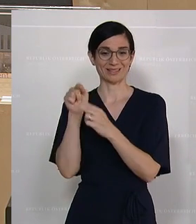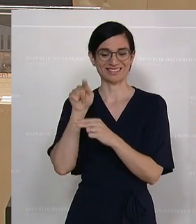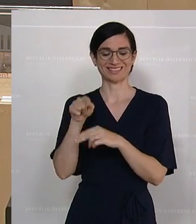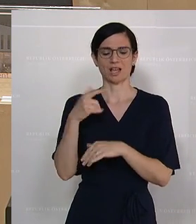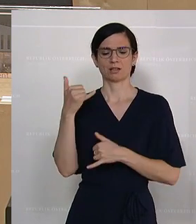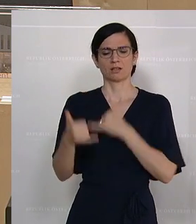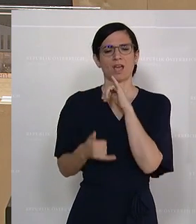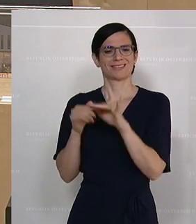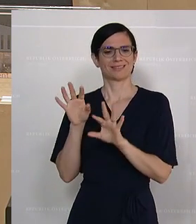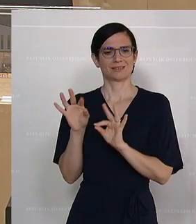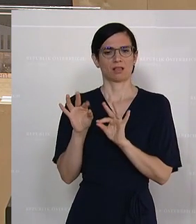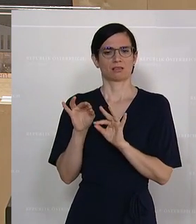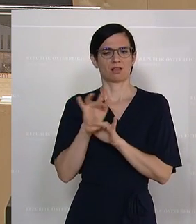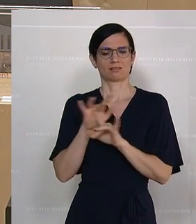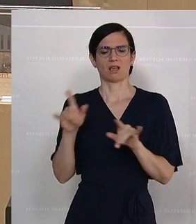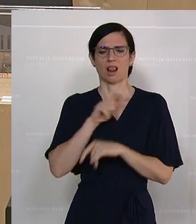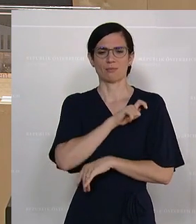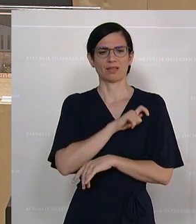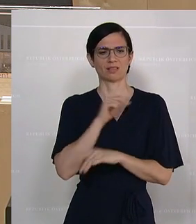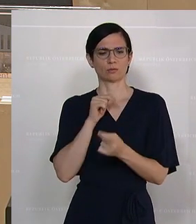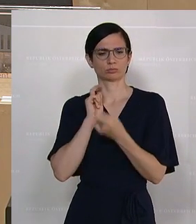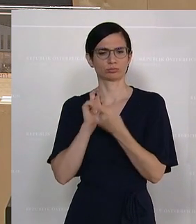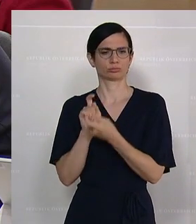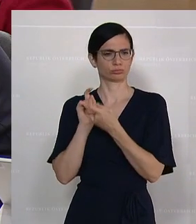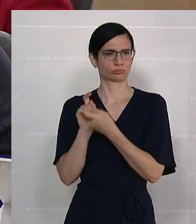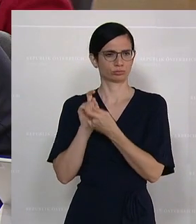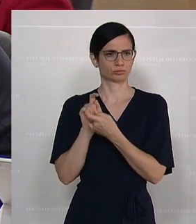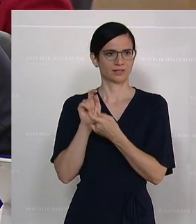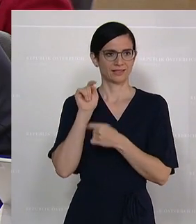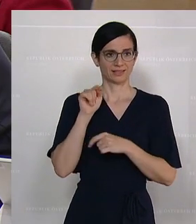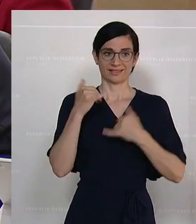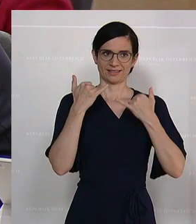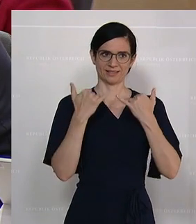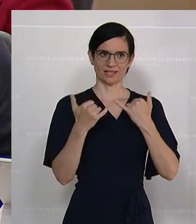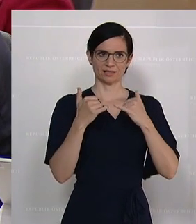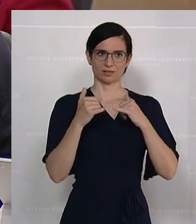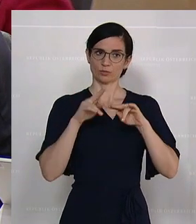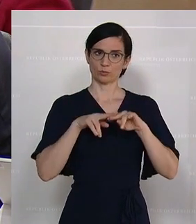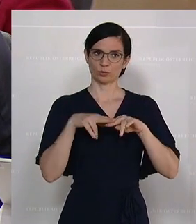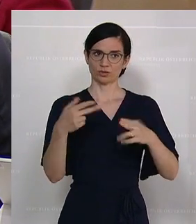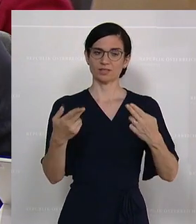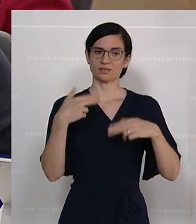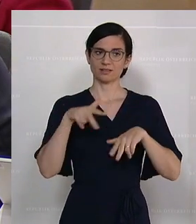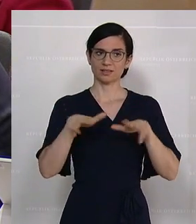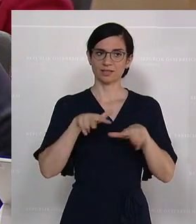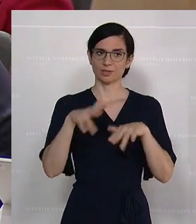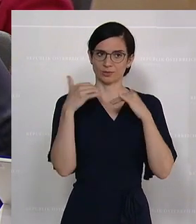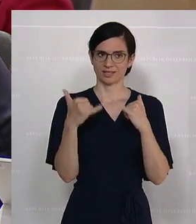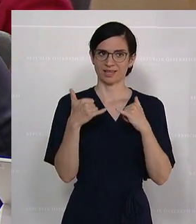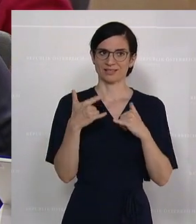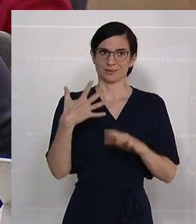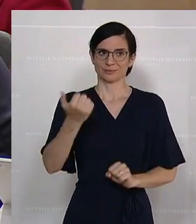jahrzehnten über alle fraktionen hinweg diskutiert diese bundesregierung schafft es jetzt das auf den weg zu bringen